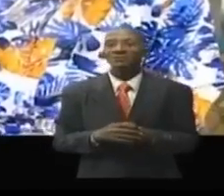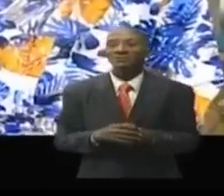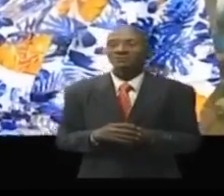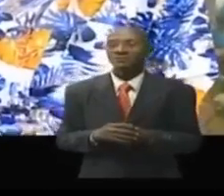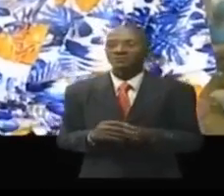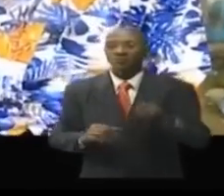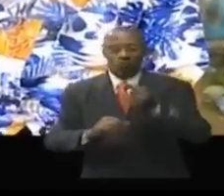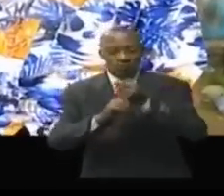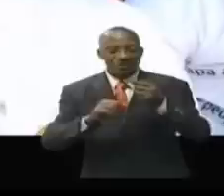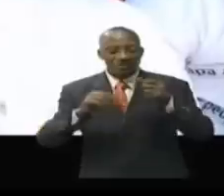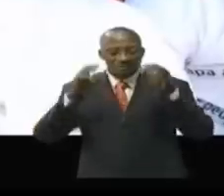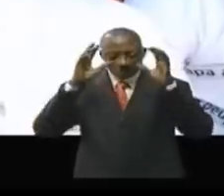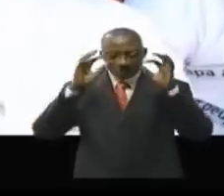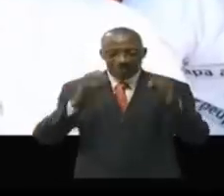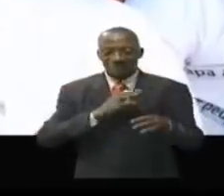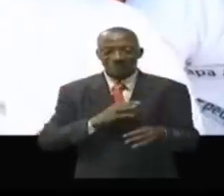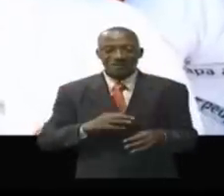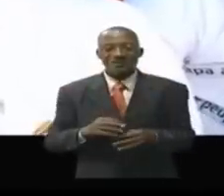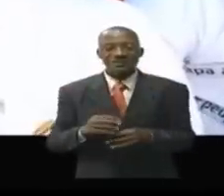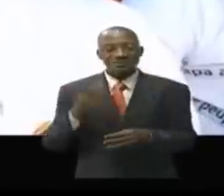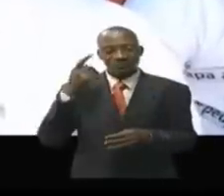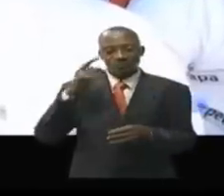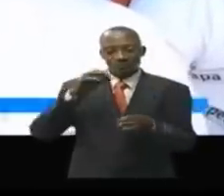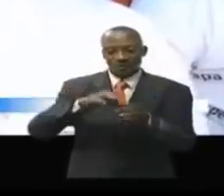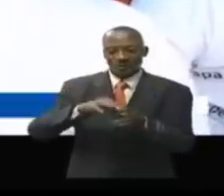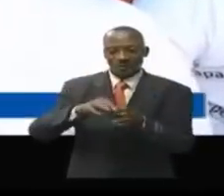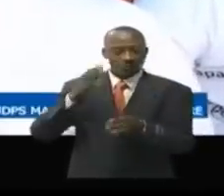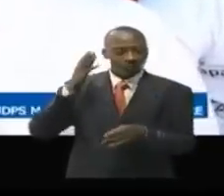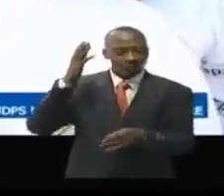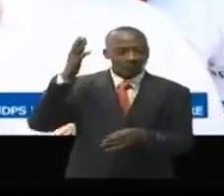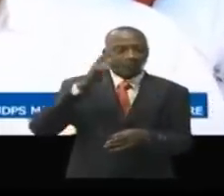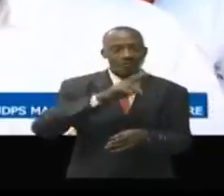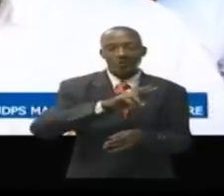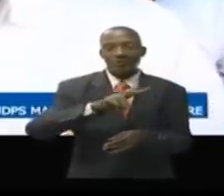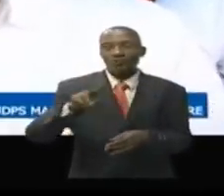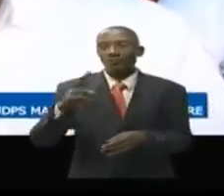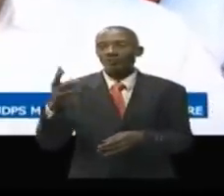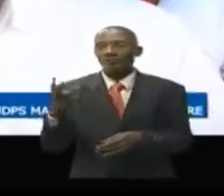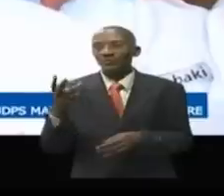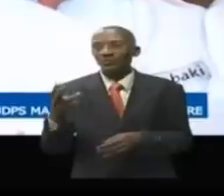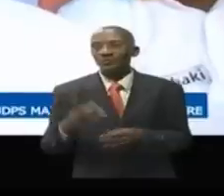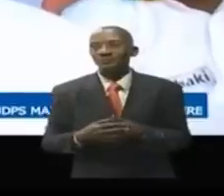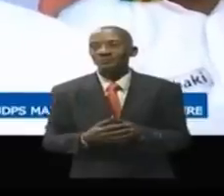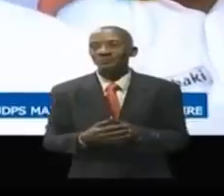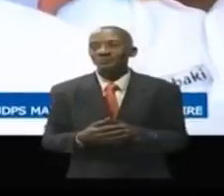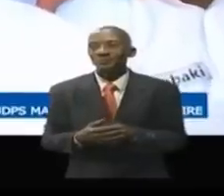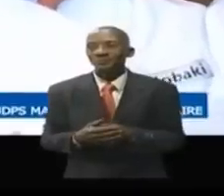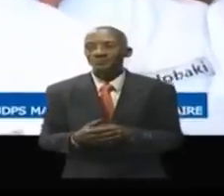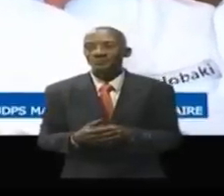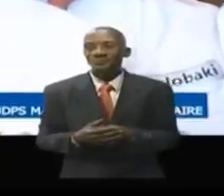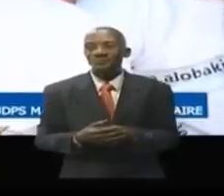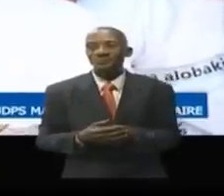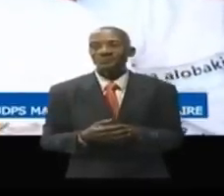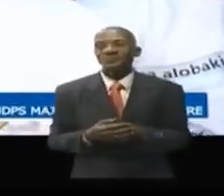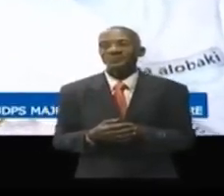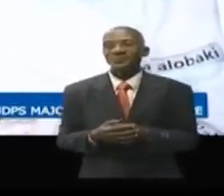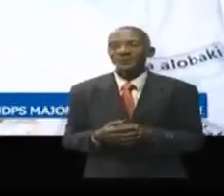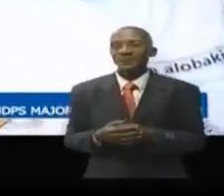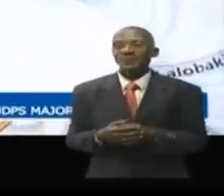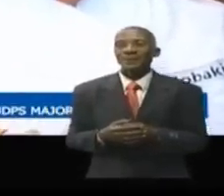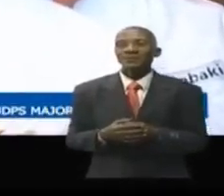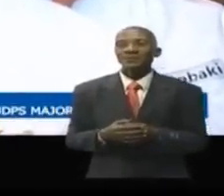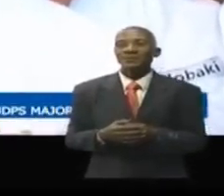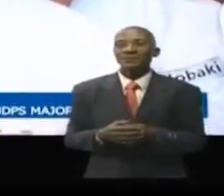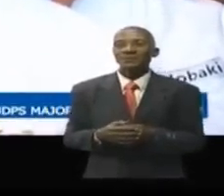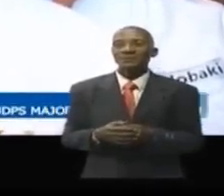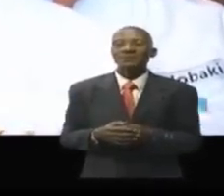rencontre, n'a pas manqué des mots. Deux objectifs qui nous ont amenés ici. D'abord, remercier le chef de l'État pour ce qu'il